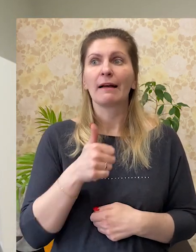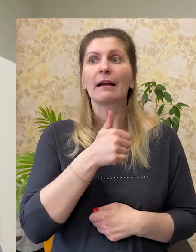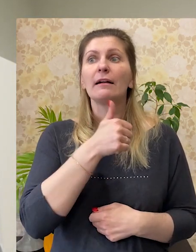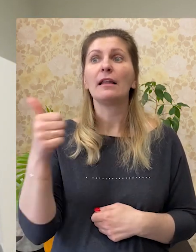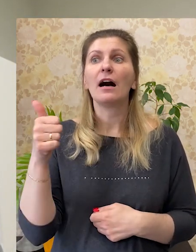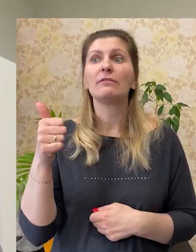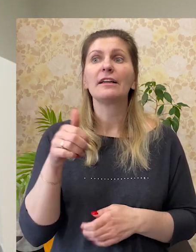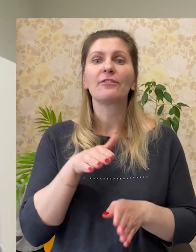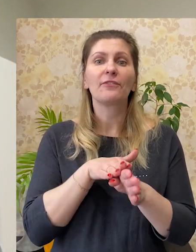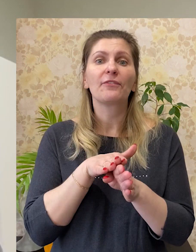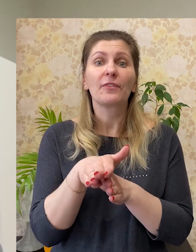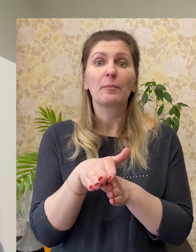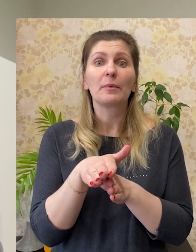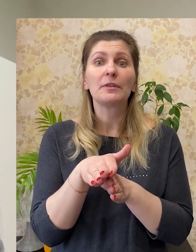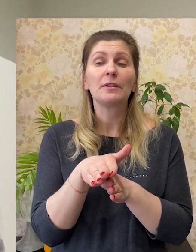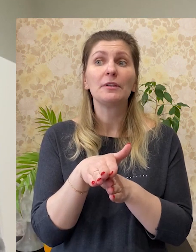главное соблюдать